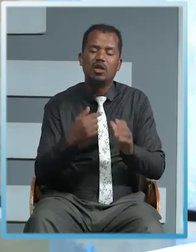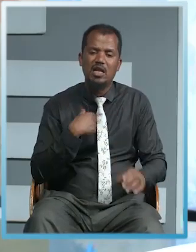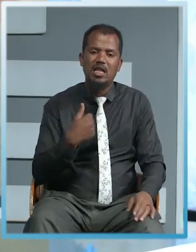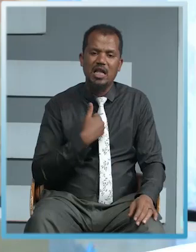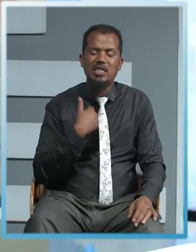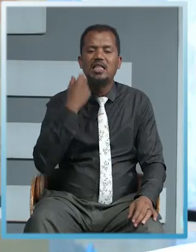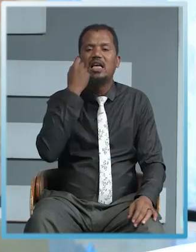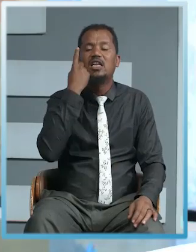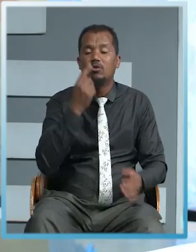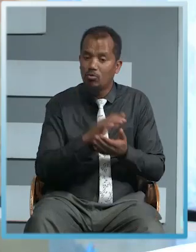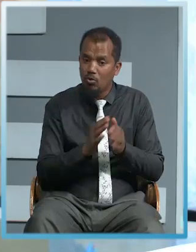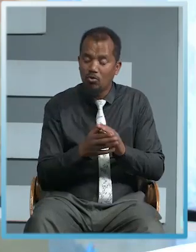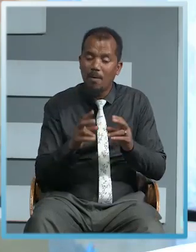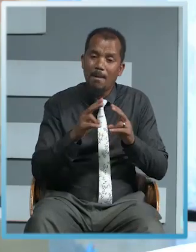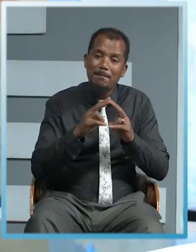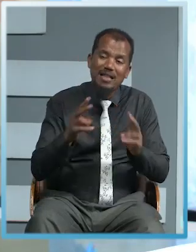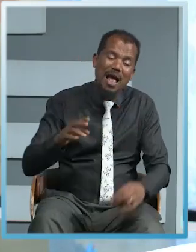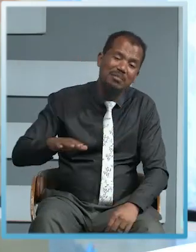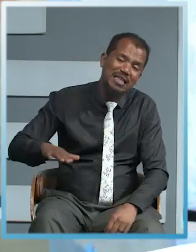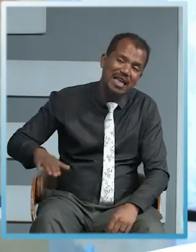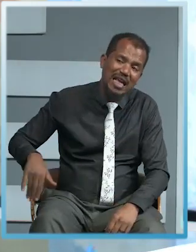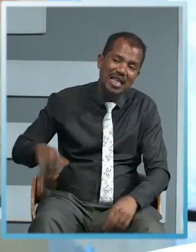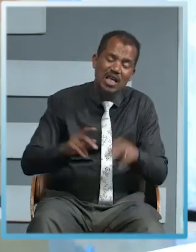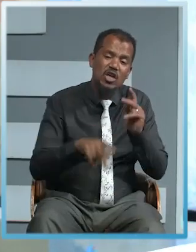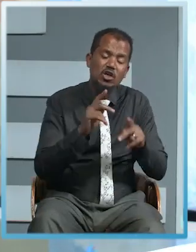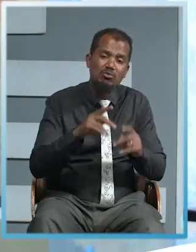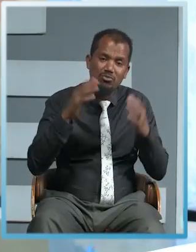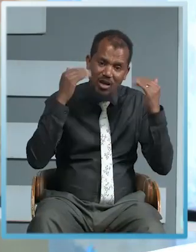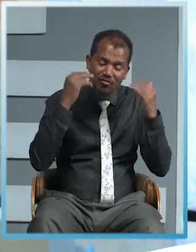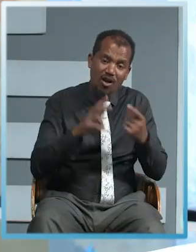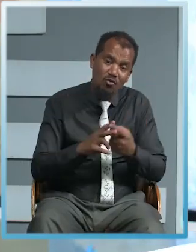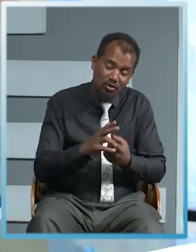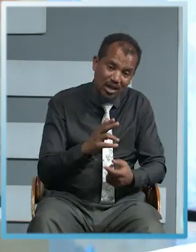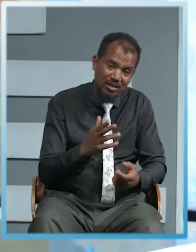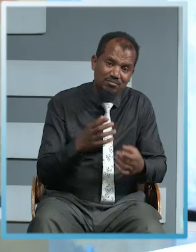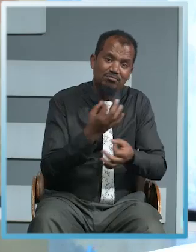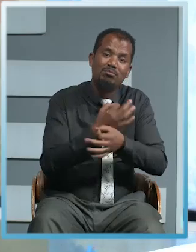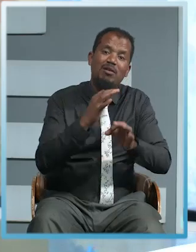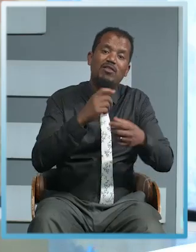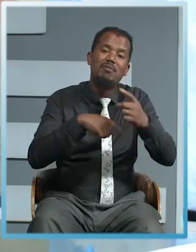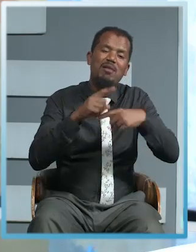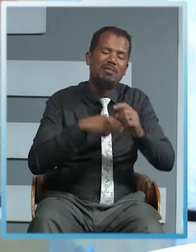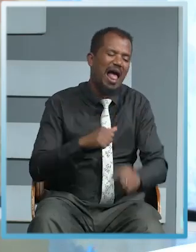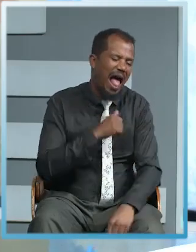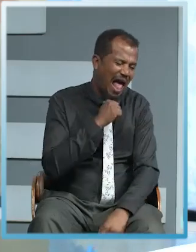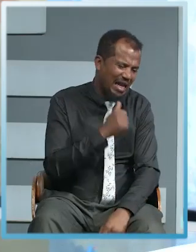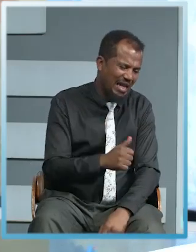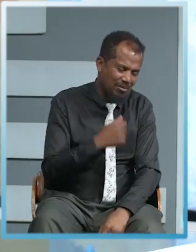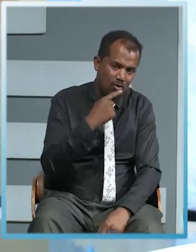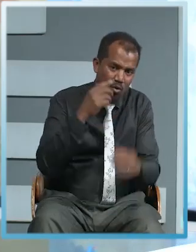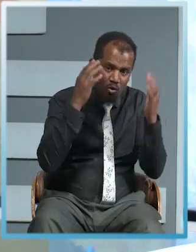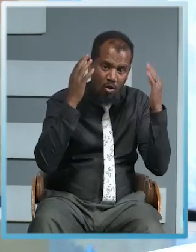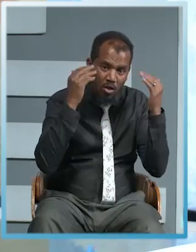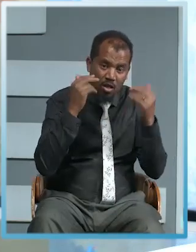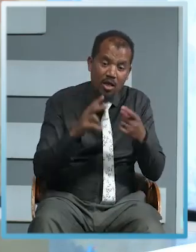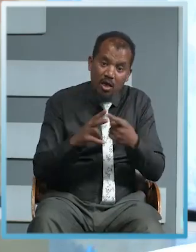نیراسی تگن زب کمیونم بات آم که زگی نمود خزبو تصفای کرد نه مفتیمیم تعلیم یاد لام بلو تصفان ده